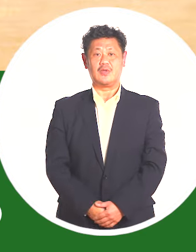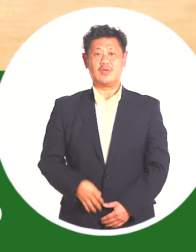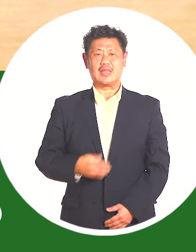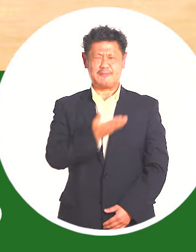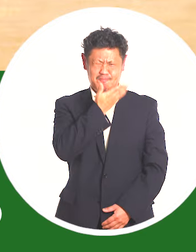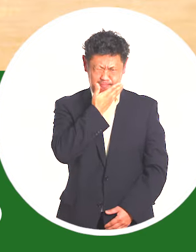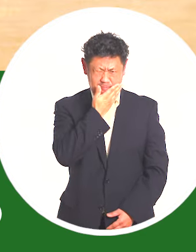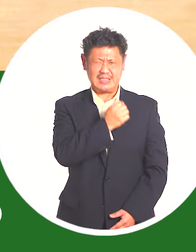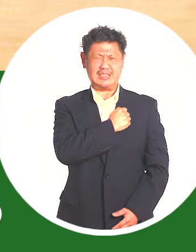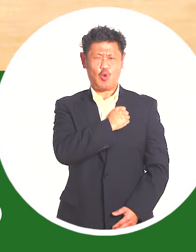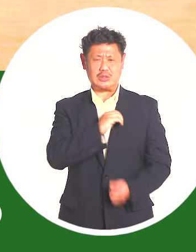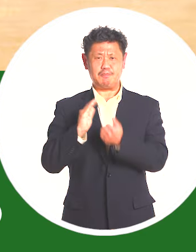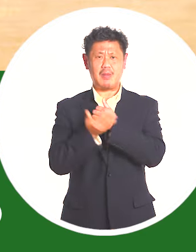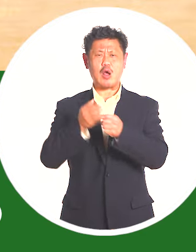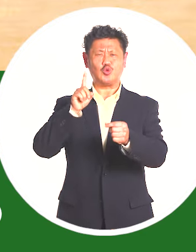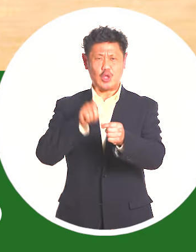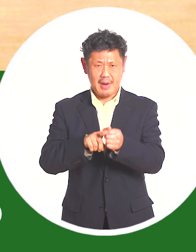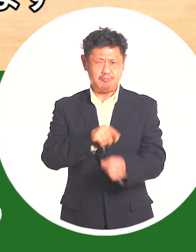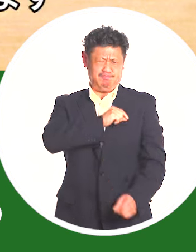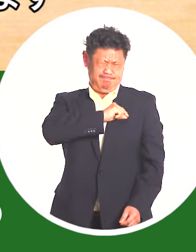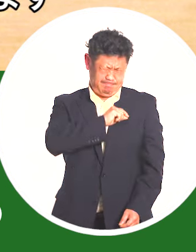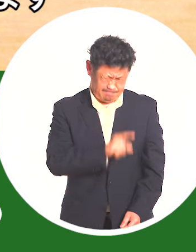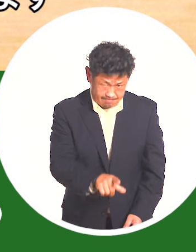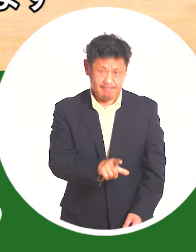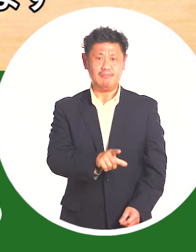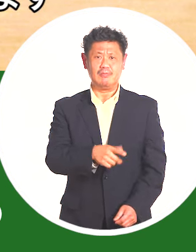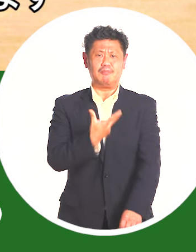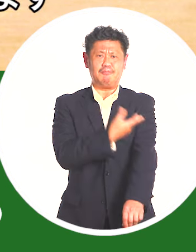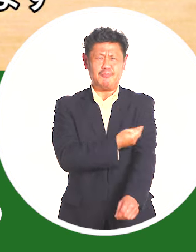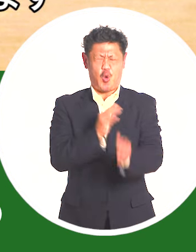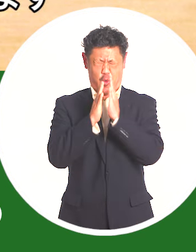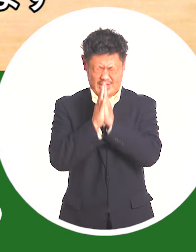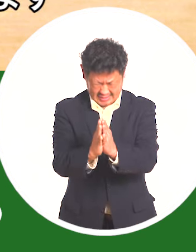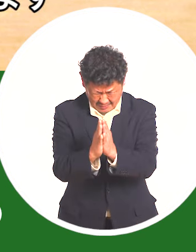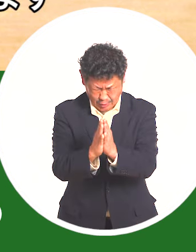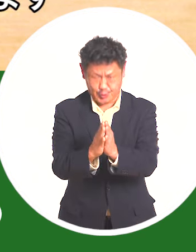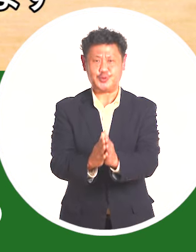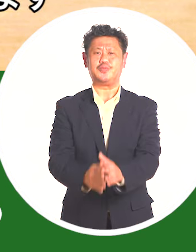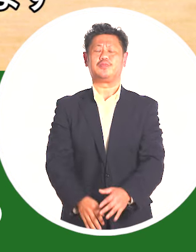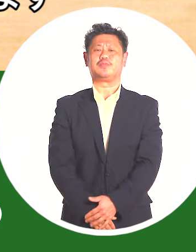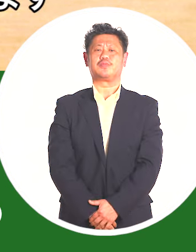大切な命を守るため、追加接種の積極的な検討をお願いします。